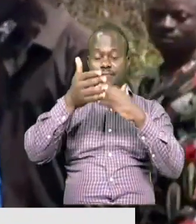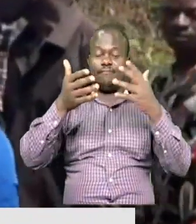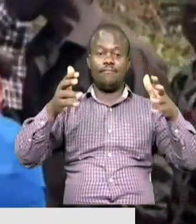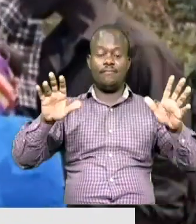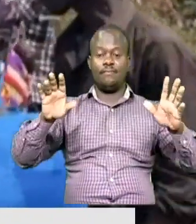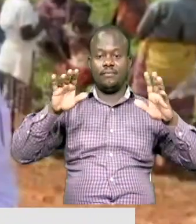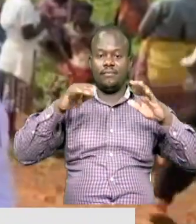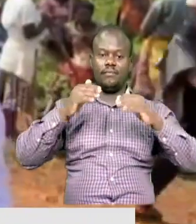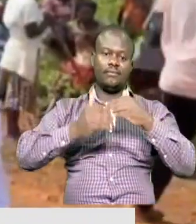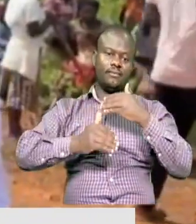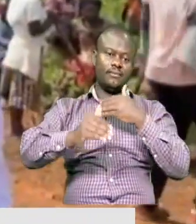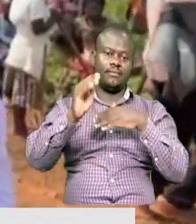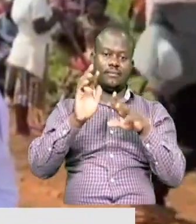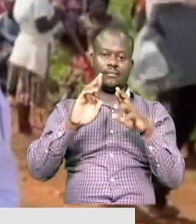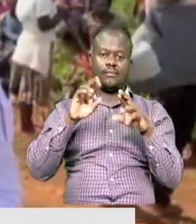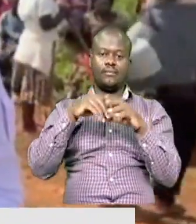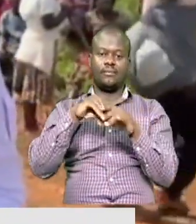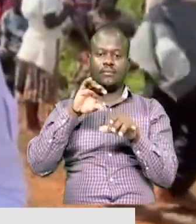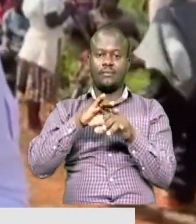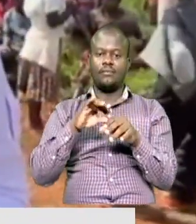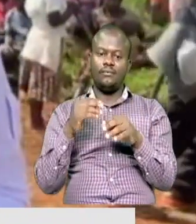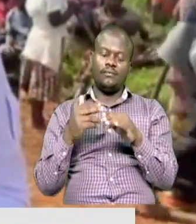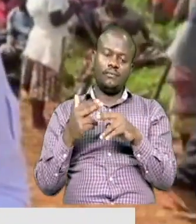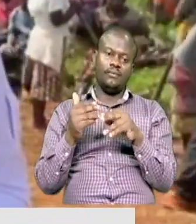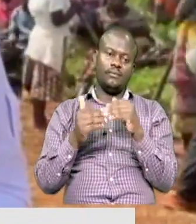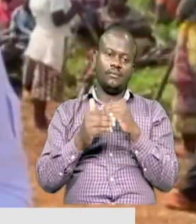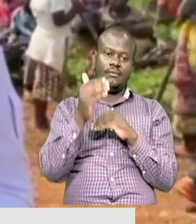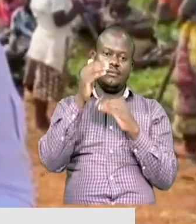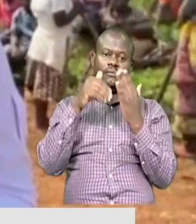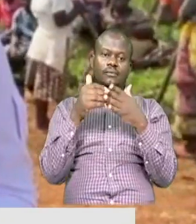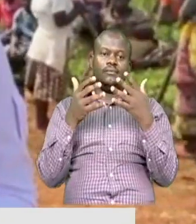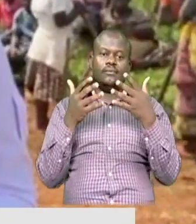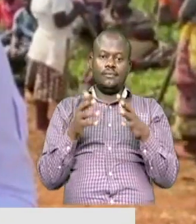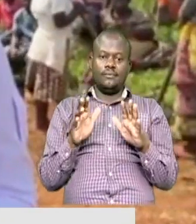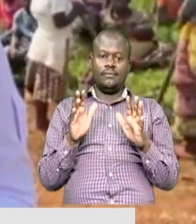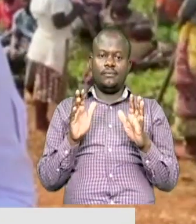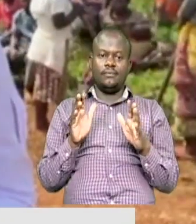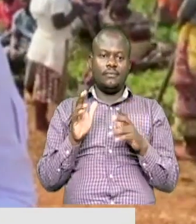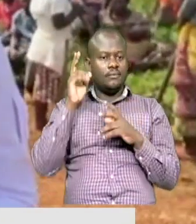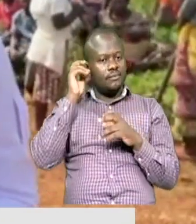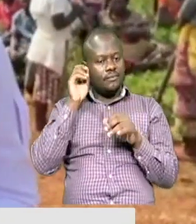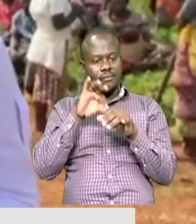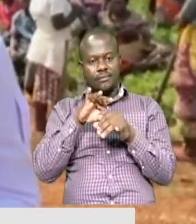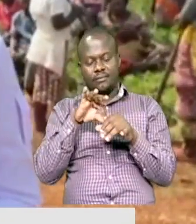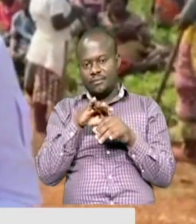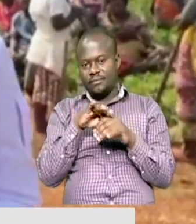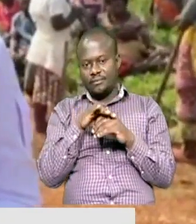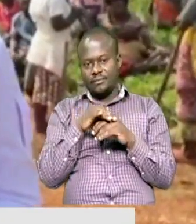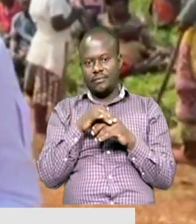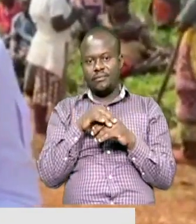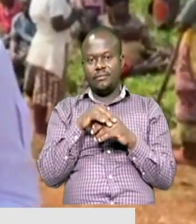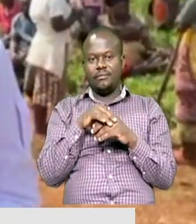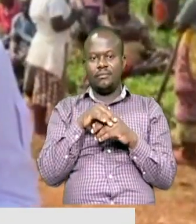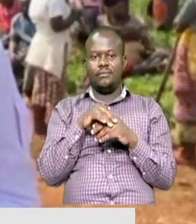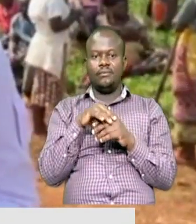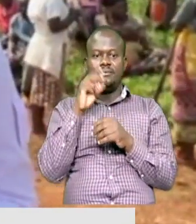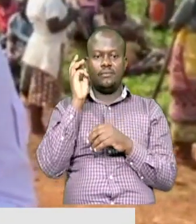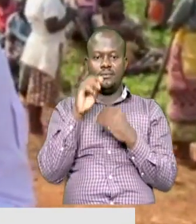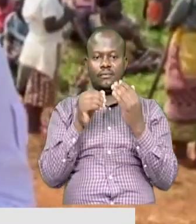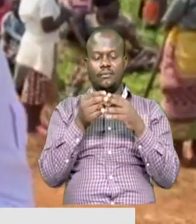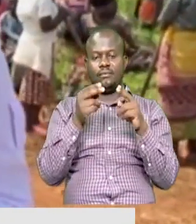twitegura n'amatora mu kanya gatoya nituwangiza turagana igikorwa cy'amatora ejo turi buze tujyamo